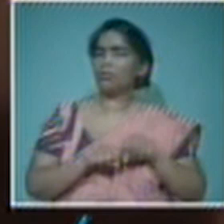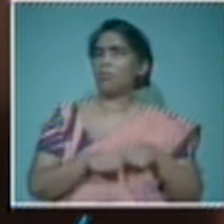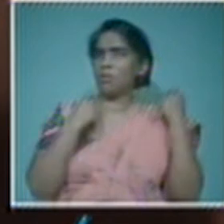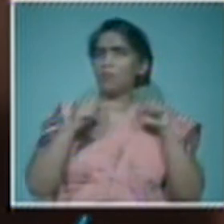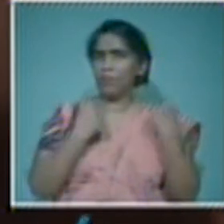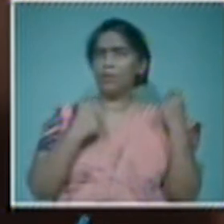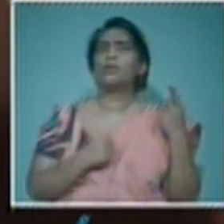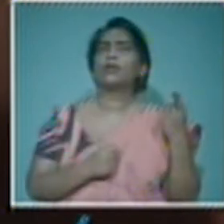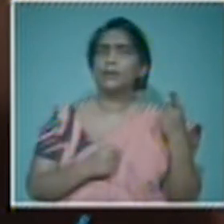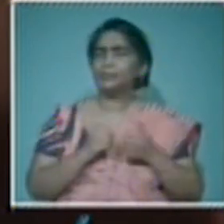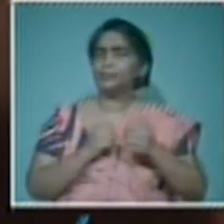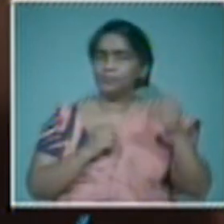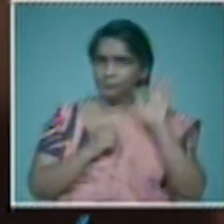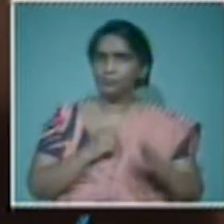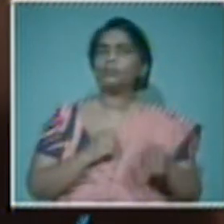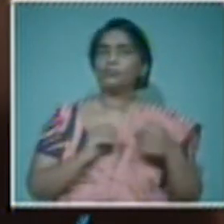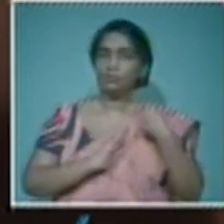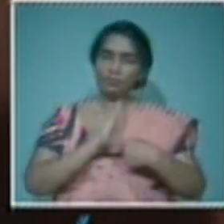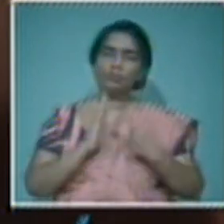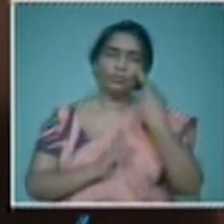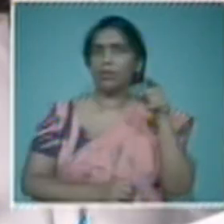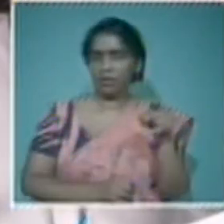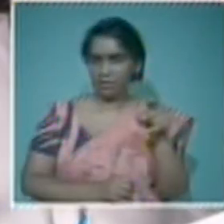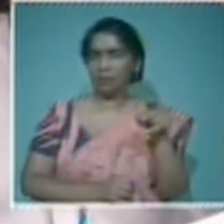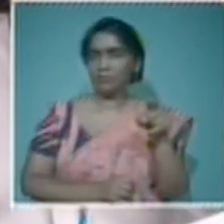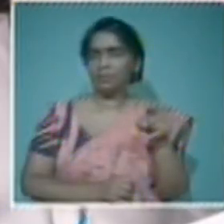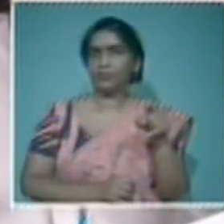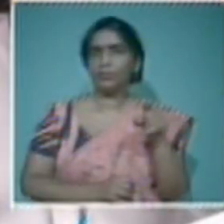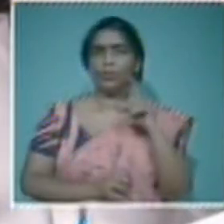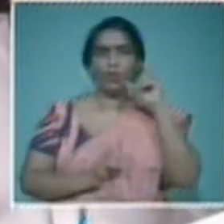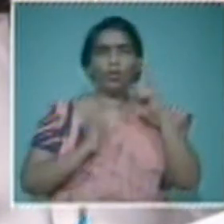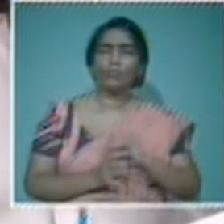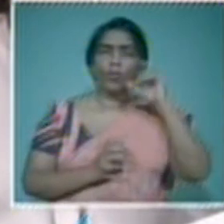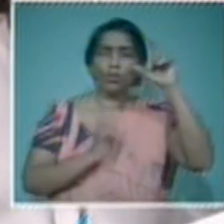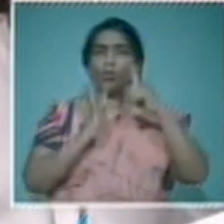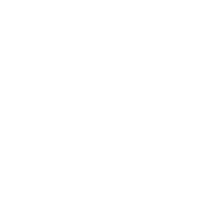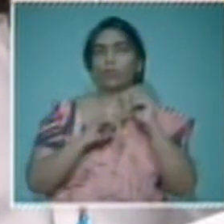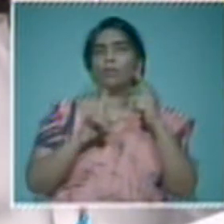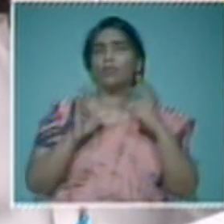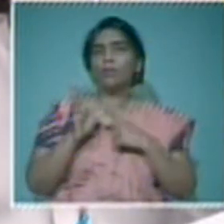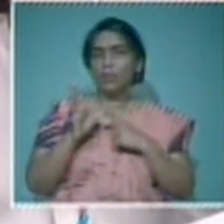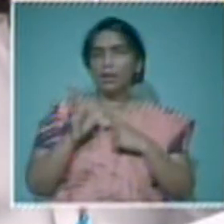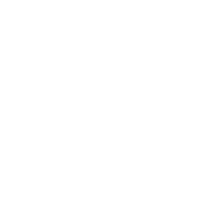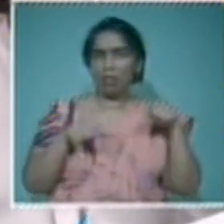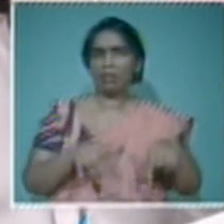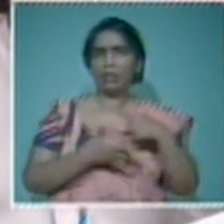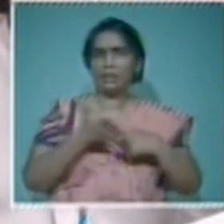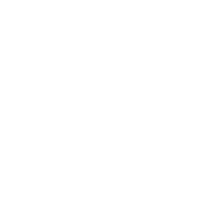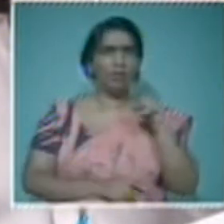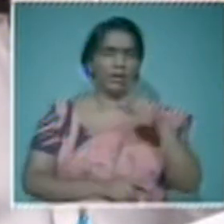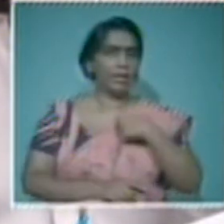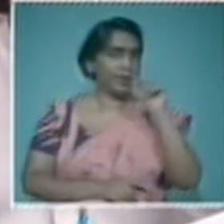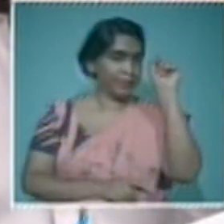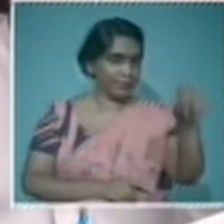කරන තත්වයට පත්වීම මේ රටේ ඛේදවාචකයක්. ඒ නිසා කෝපයකයි කෝපෙකයි මුතුබාලයාකට ඡන්දයක් තියෙනවා කියලා දන්වලා